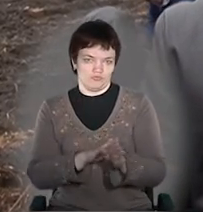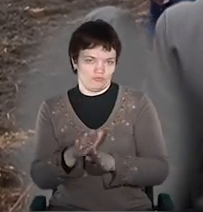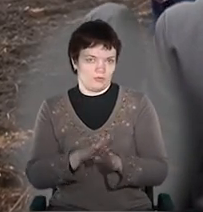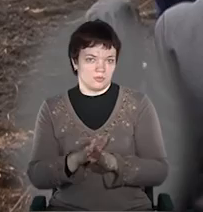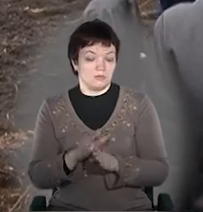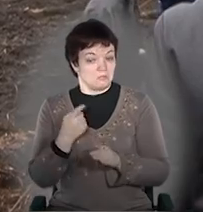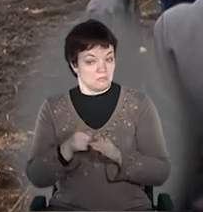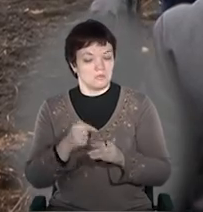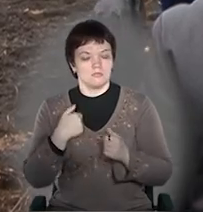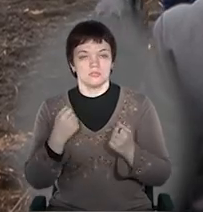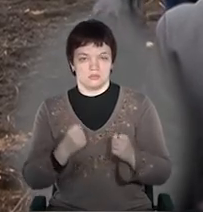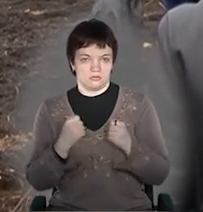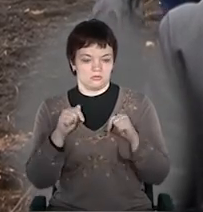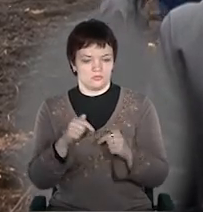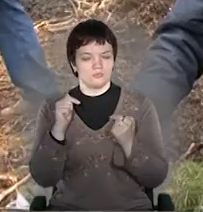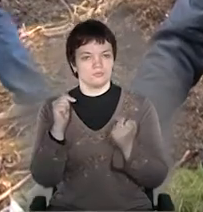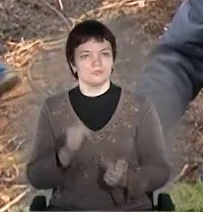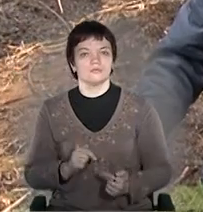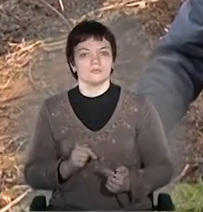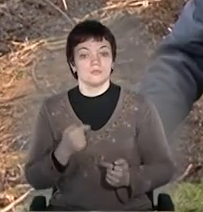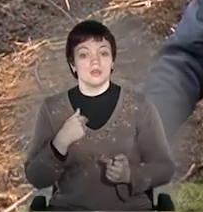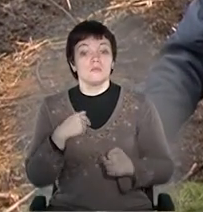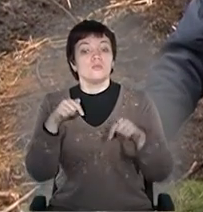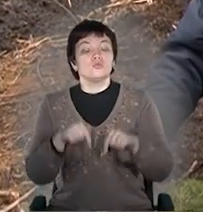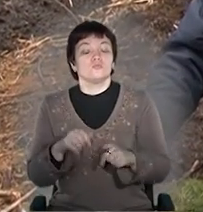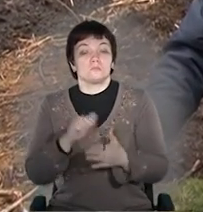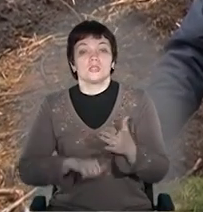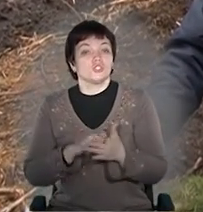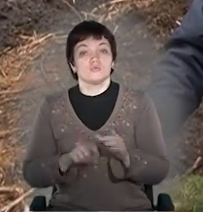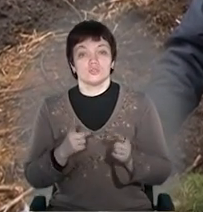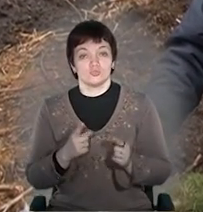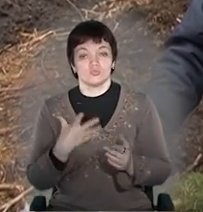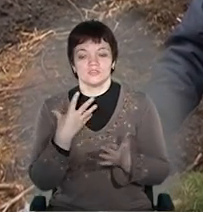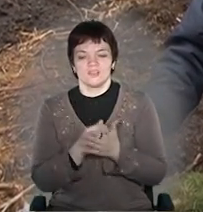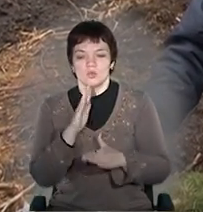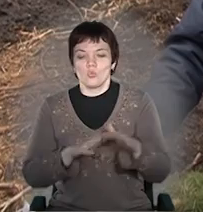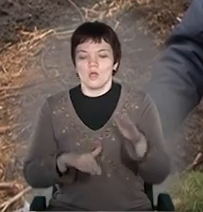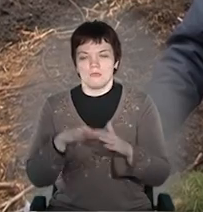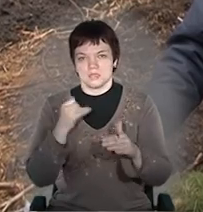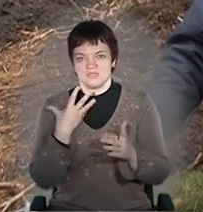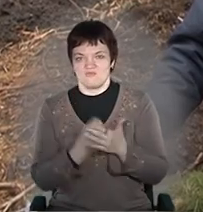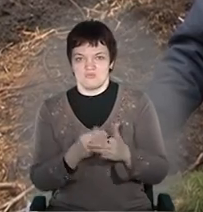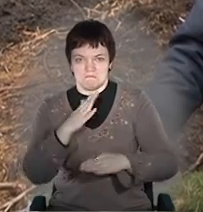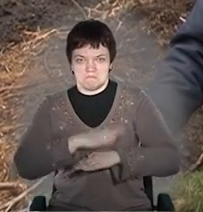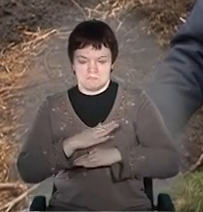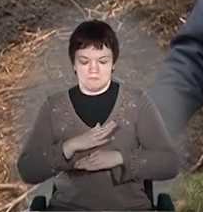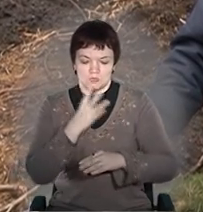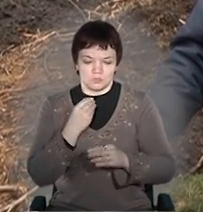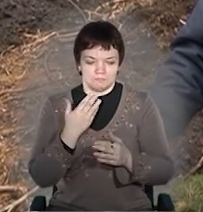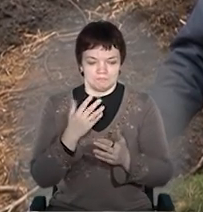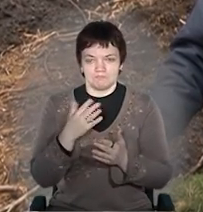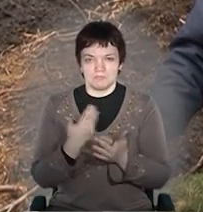этим параметрам соответствуем и здесь. Мы сегодня здесь, потому что хотим своими руками и своим примером показать, как